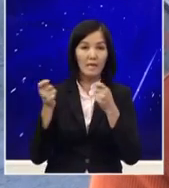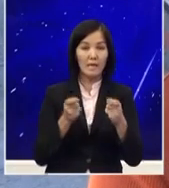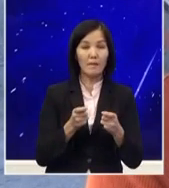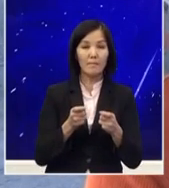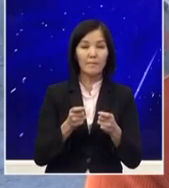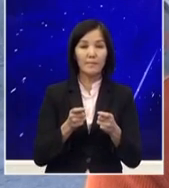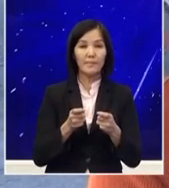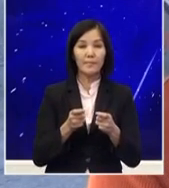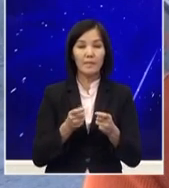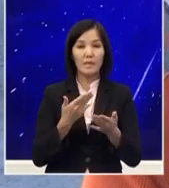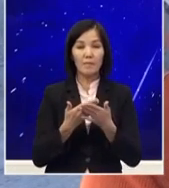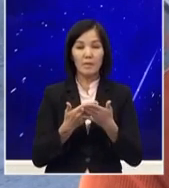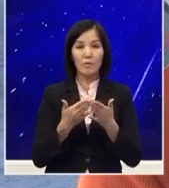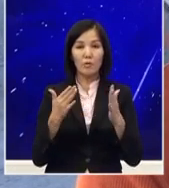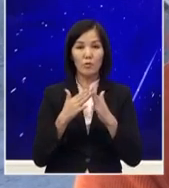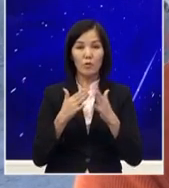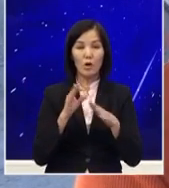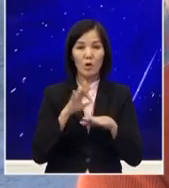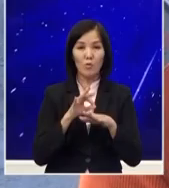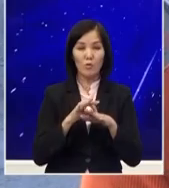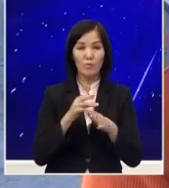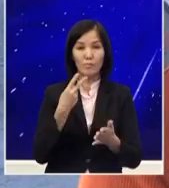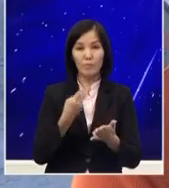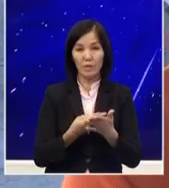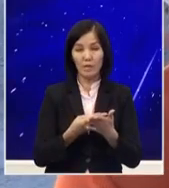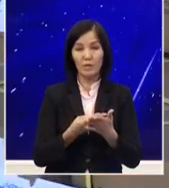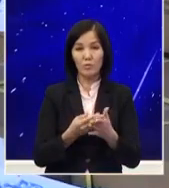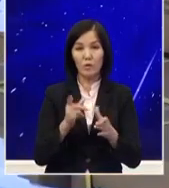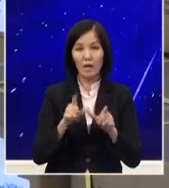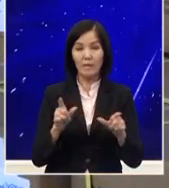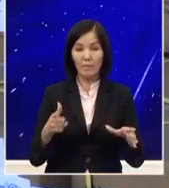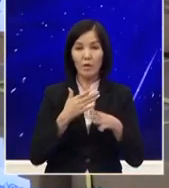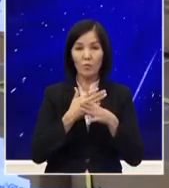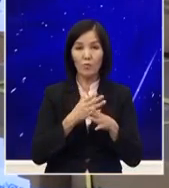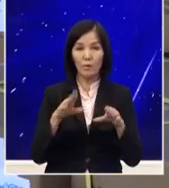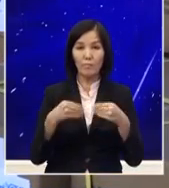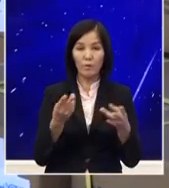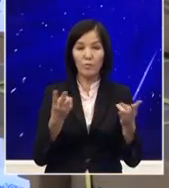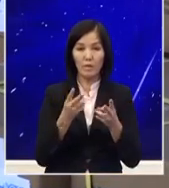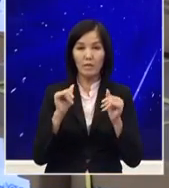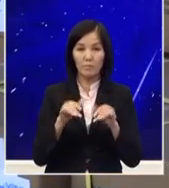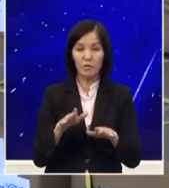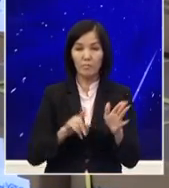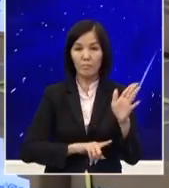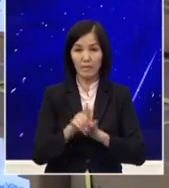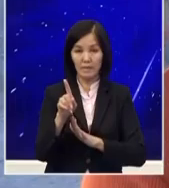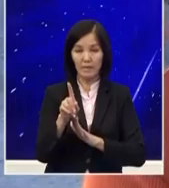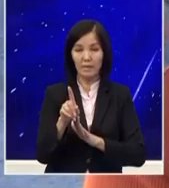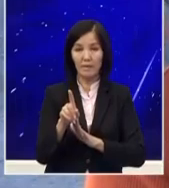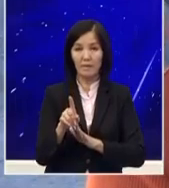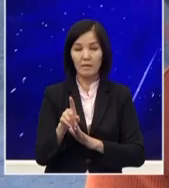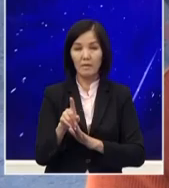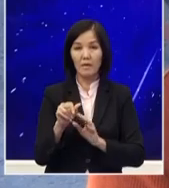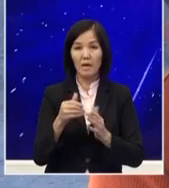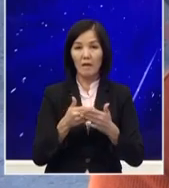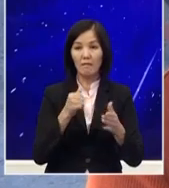үйде қаншама науқастарымыз ауырып жатты сол кезде, соларға көмек жаңағы беріп отырсақ деген мақсатта басталған болатын. Сақтықта